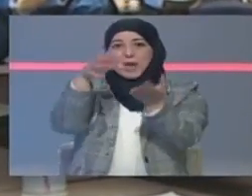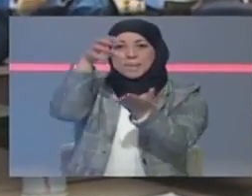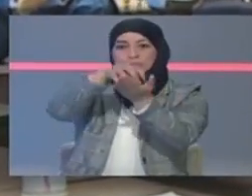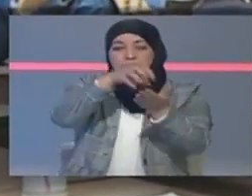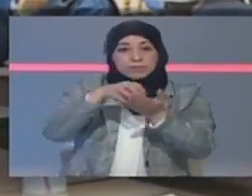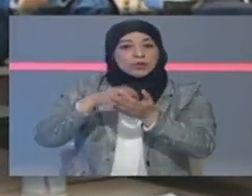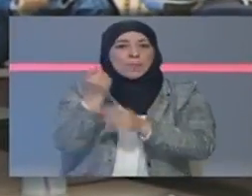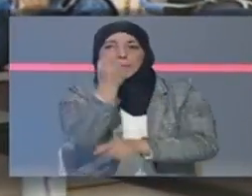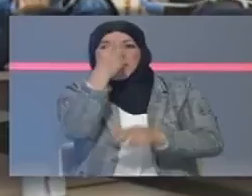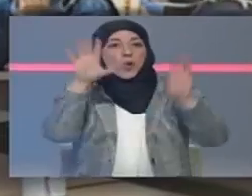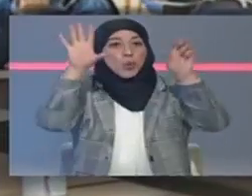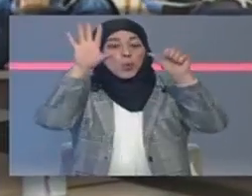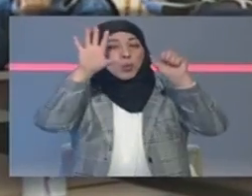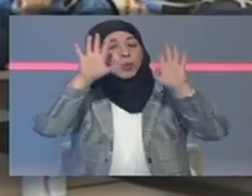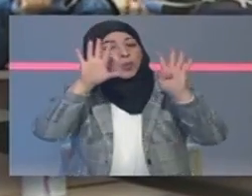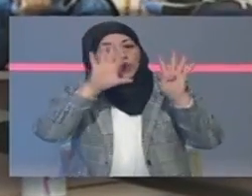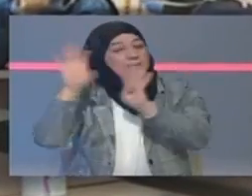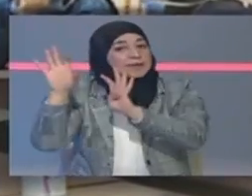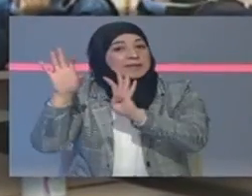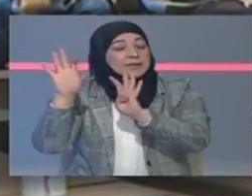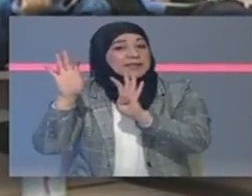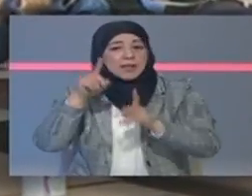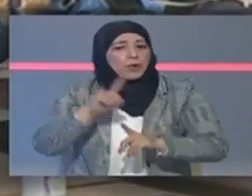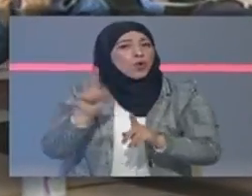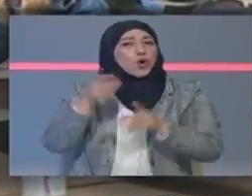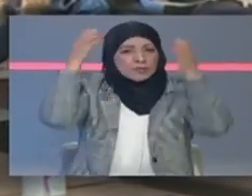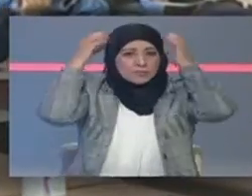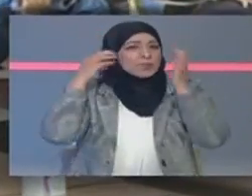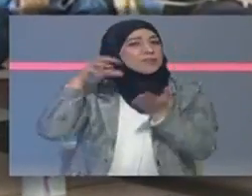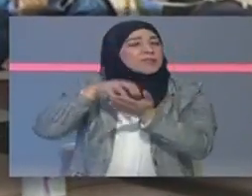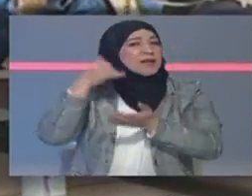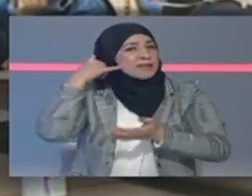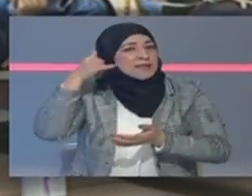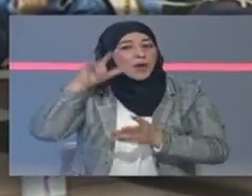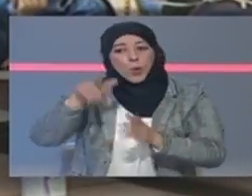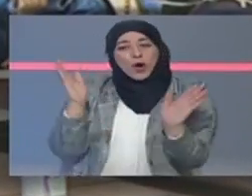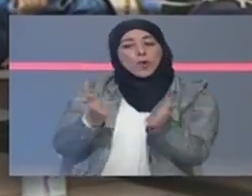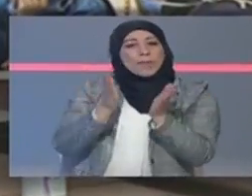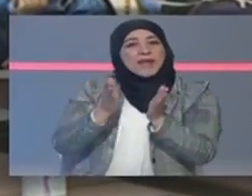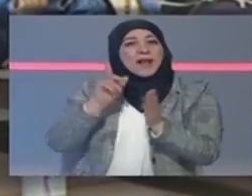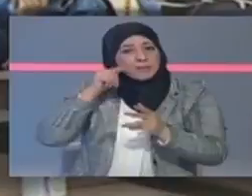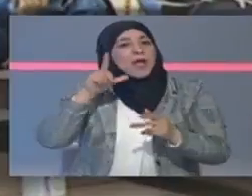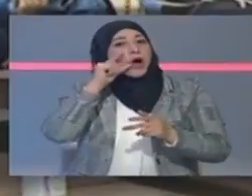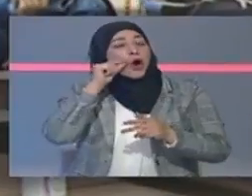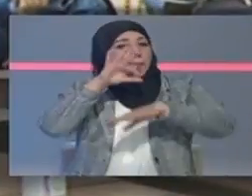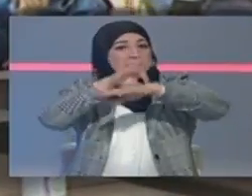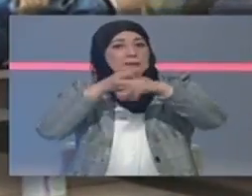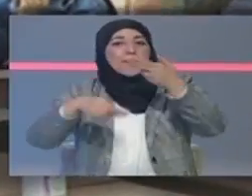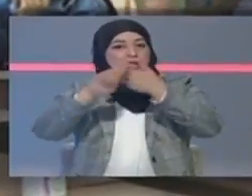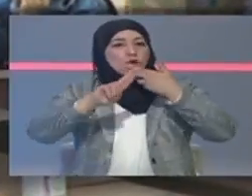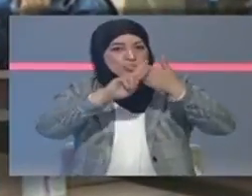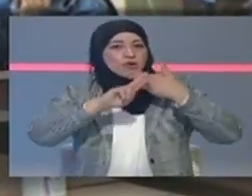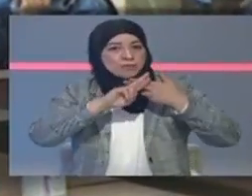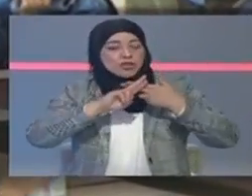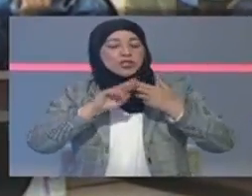تعرف 190 ماهوش المركز النداء، هو سبيطار، دونك يلزم طبيب يجاوب ويا اون